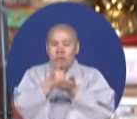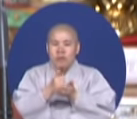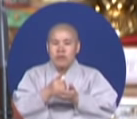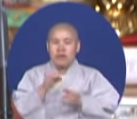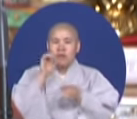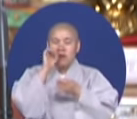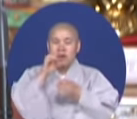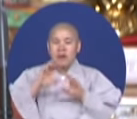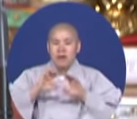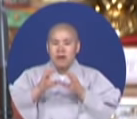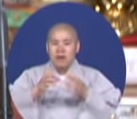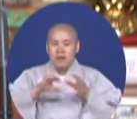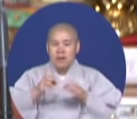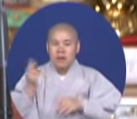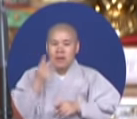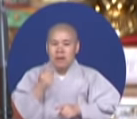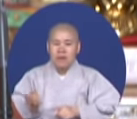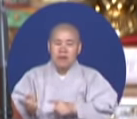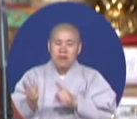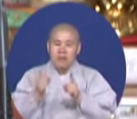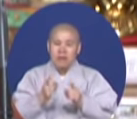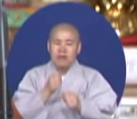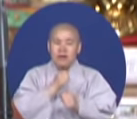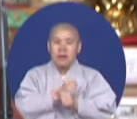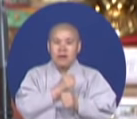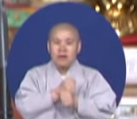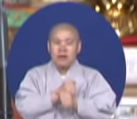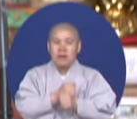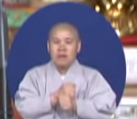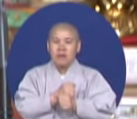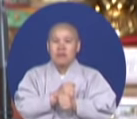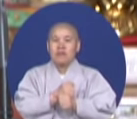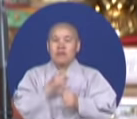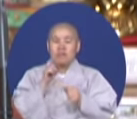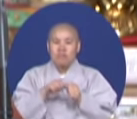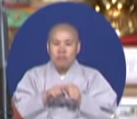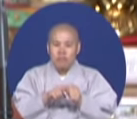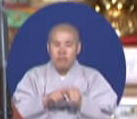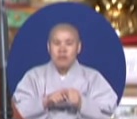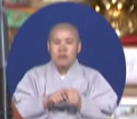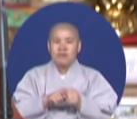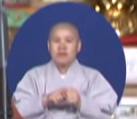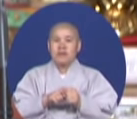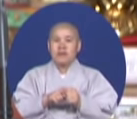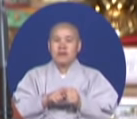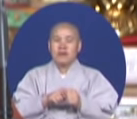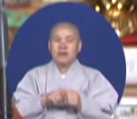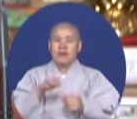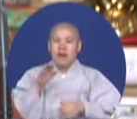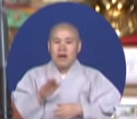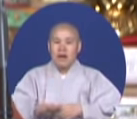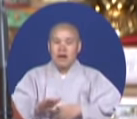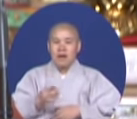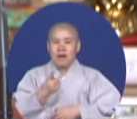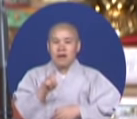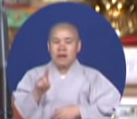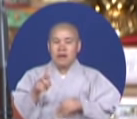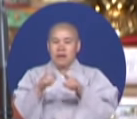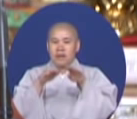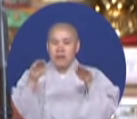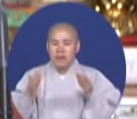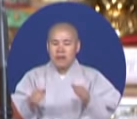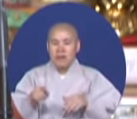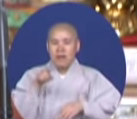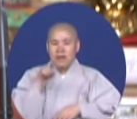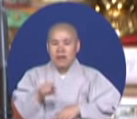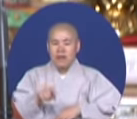하는 게 그게 이제 하단입니다. 그래서 거기는 내영열애가 항상 계세요. 이 세상에 오셔서